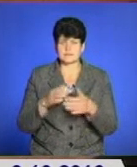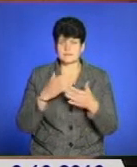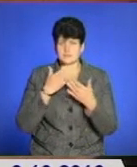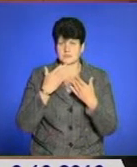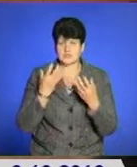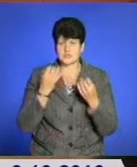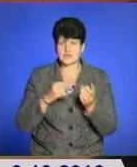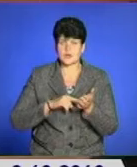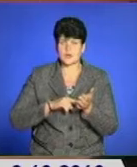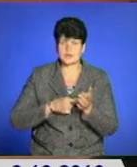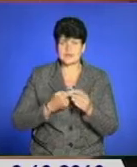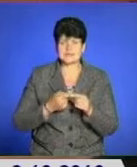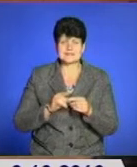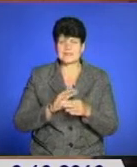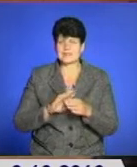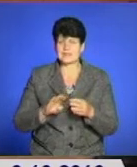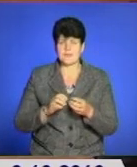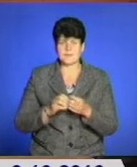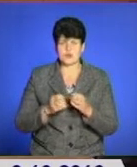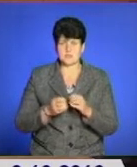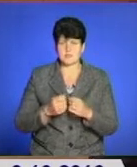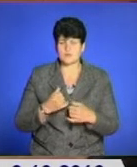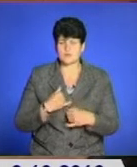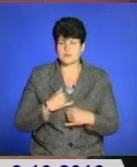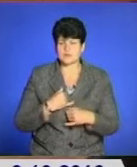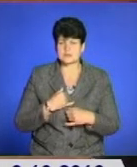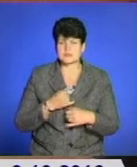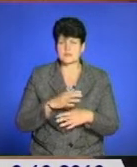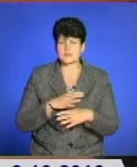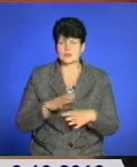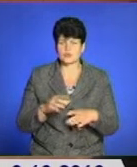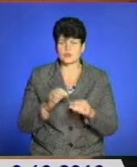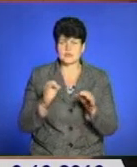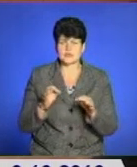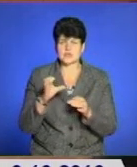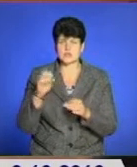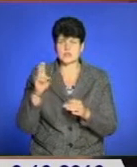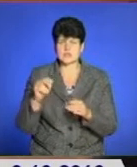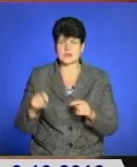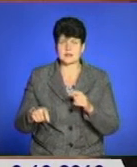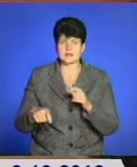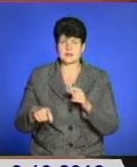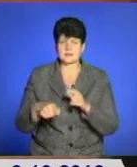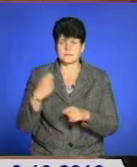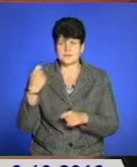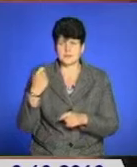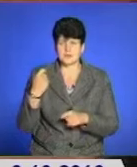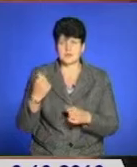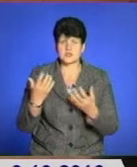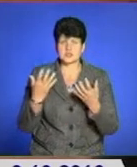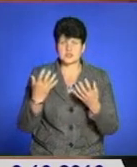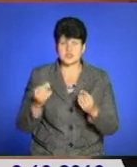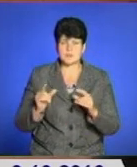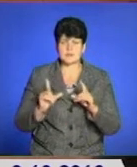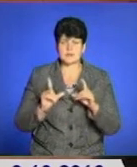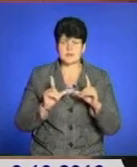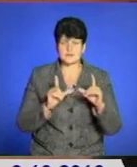раз наголошую, що це не проблема. І в нас не було ніяких соціальних зривів і нічого. Ще перевізники